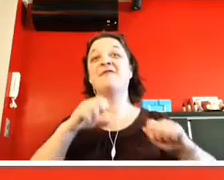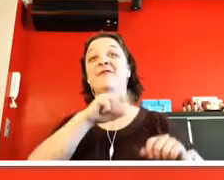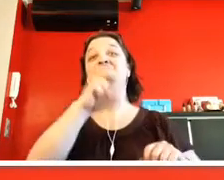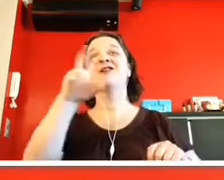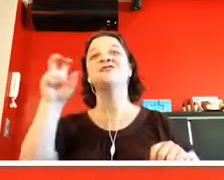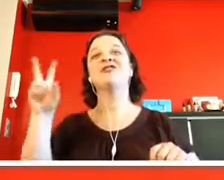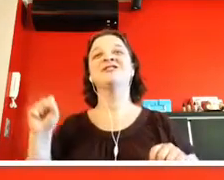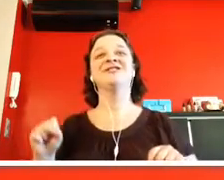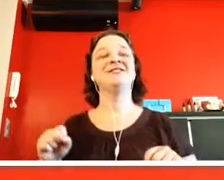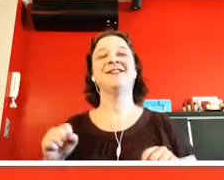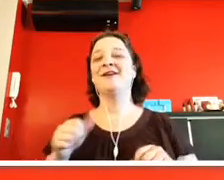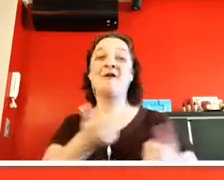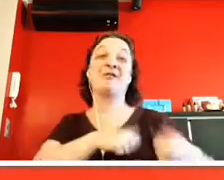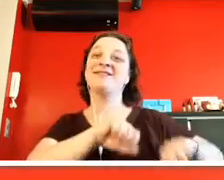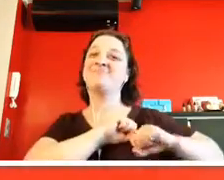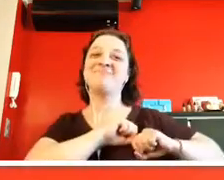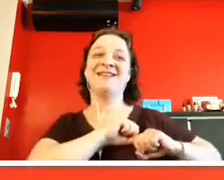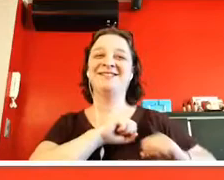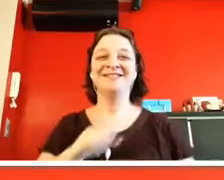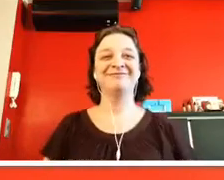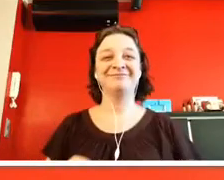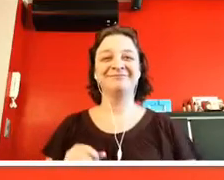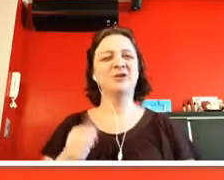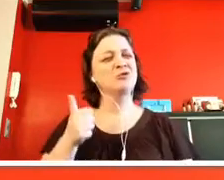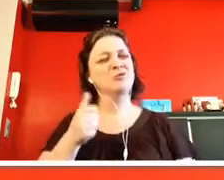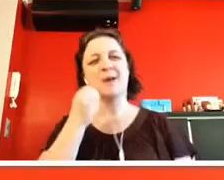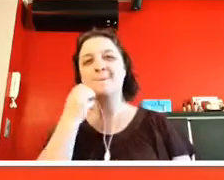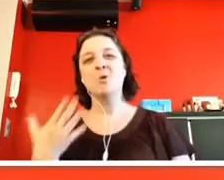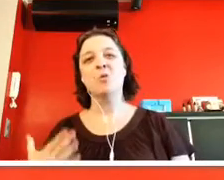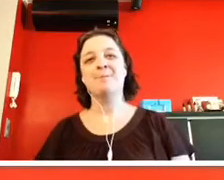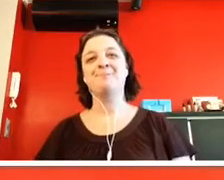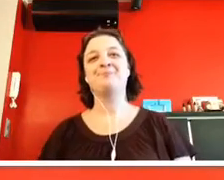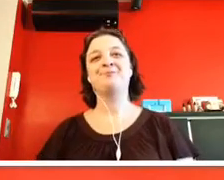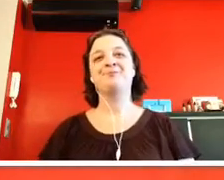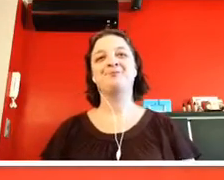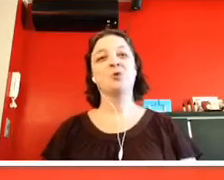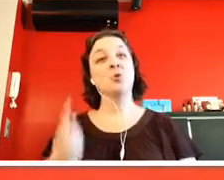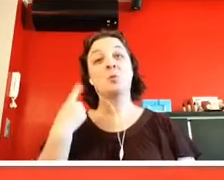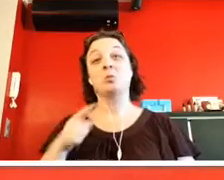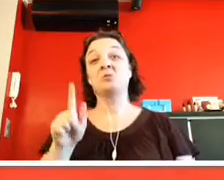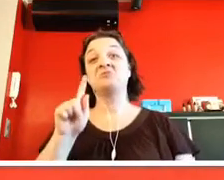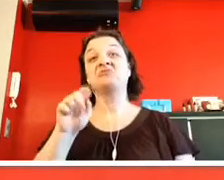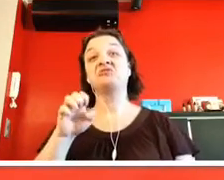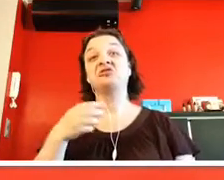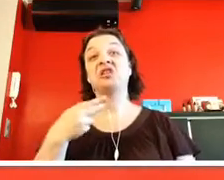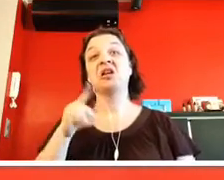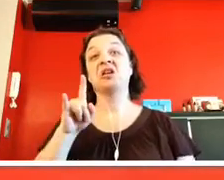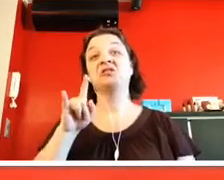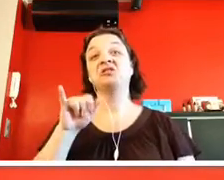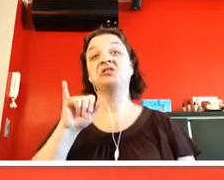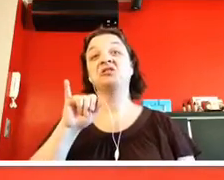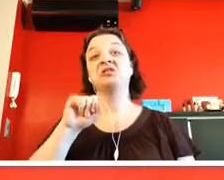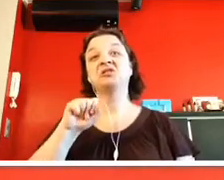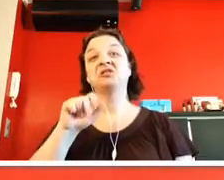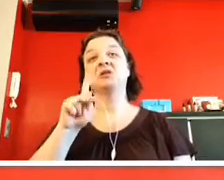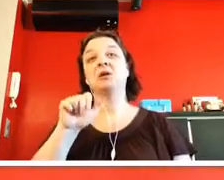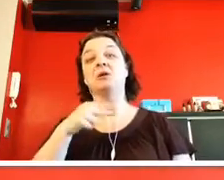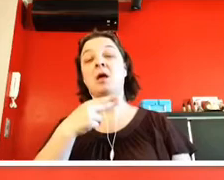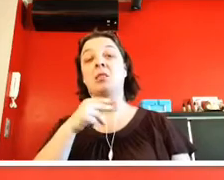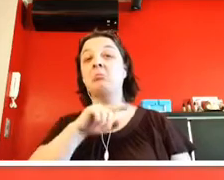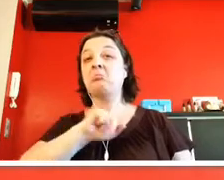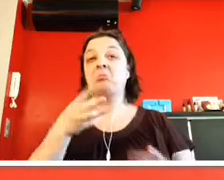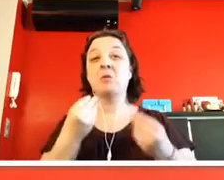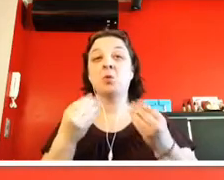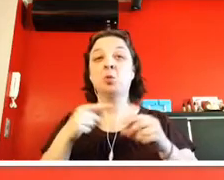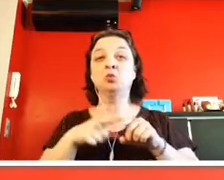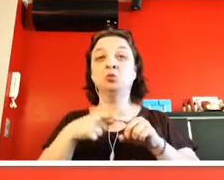Ça me fait voyager. Ça me fait voyager en Espagne. Voilà. Délicieux. Pour le Gengis Can, j'ai pas grand-chose à dire de